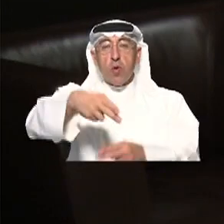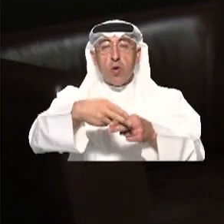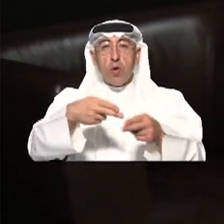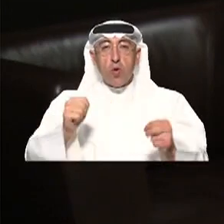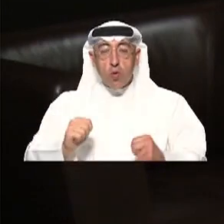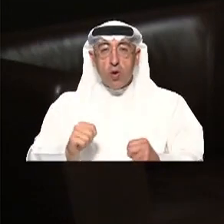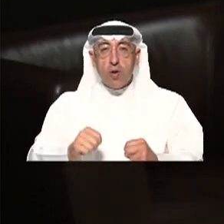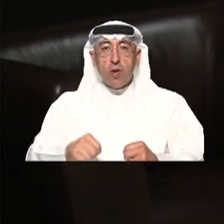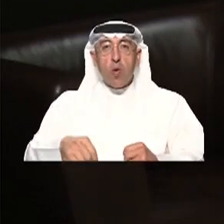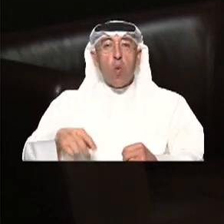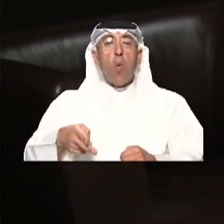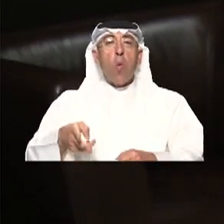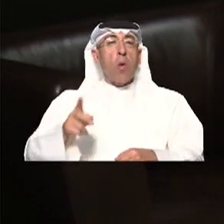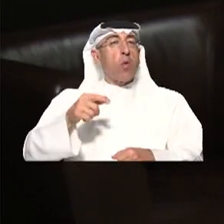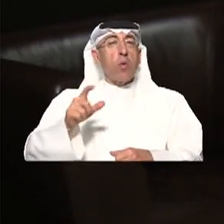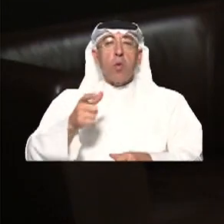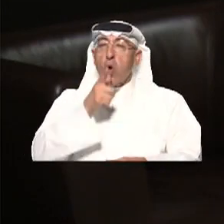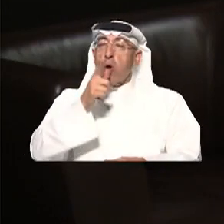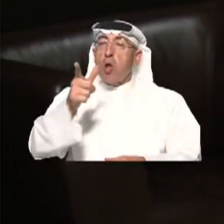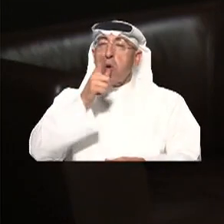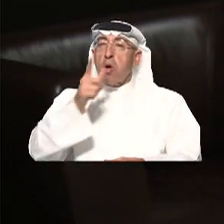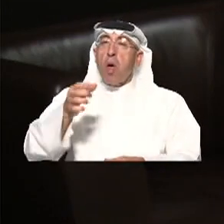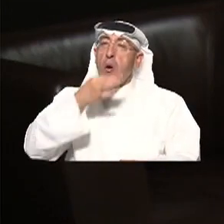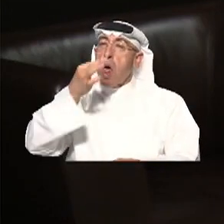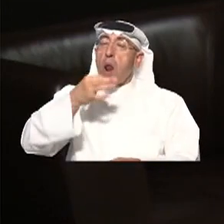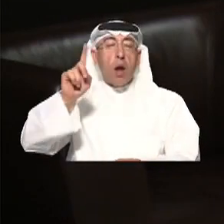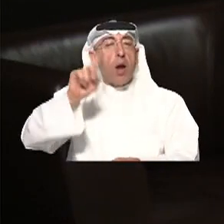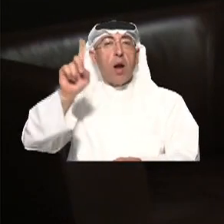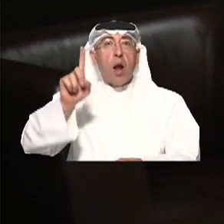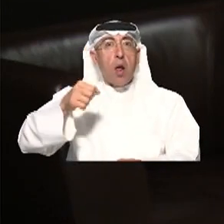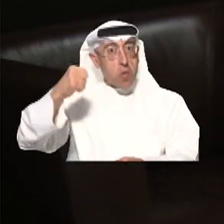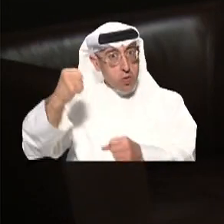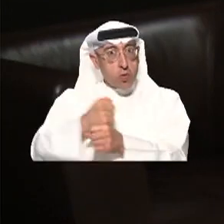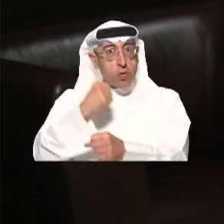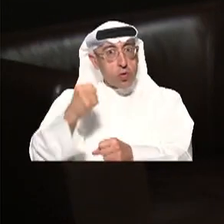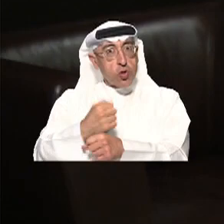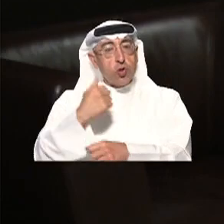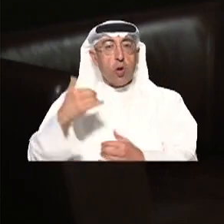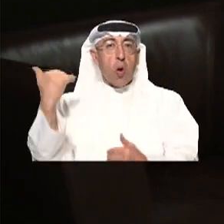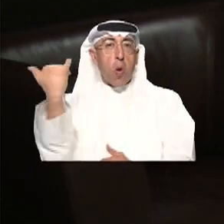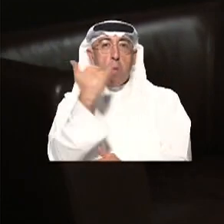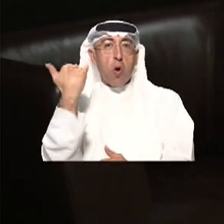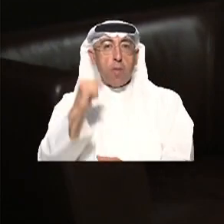والعبارات فقط بل بالعمل الجاد. ديما دحدال، تلفزيون دولة الكويت.